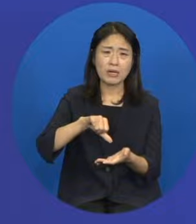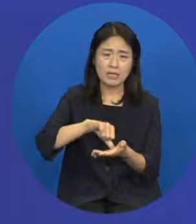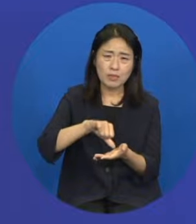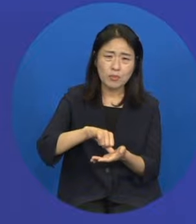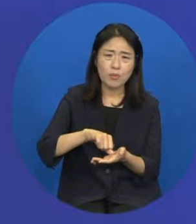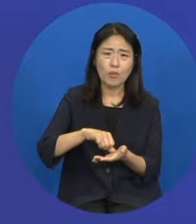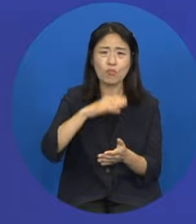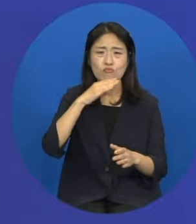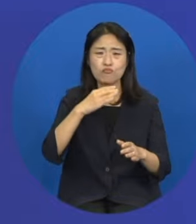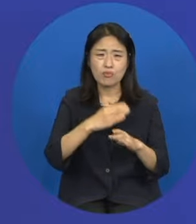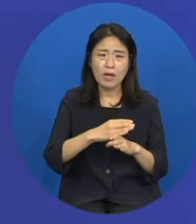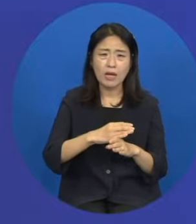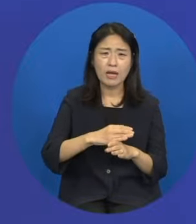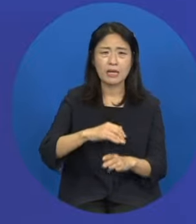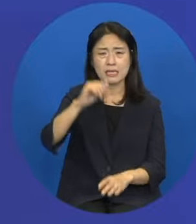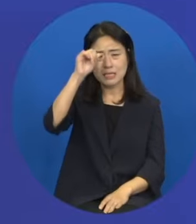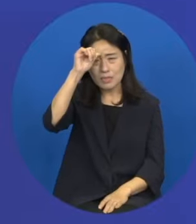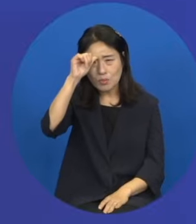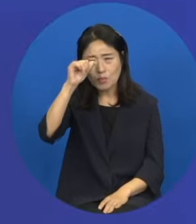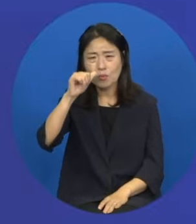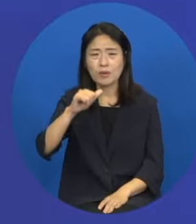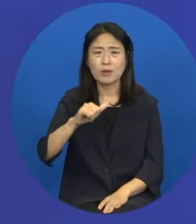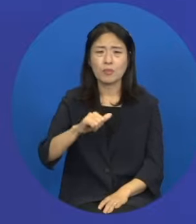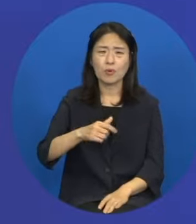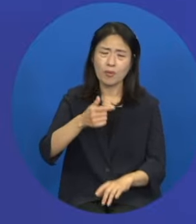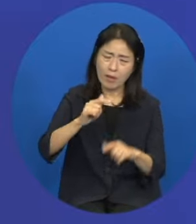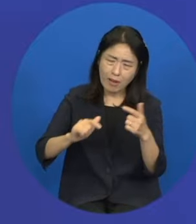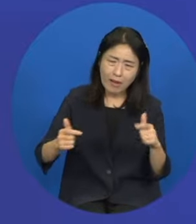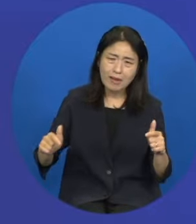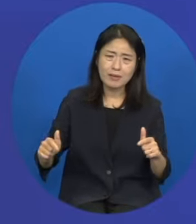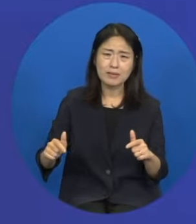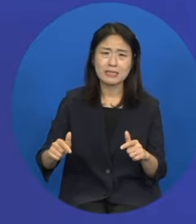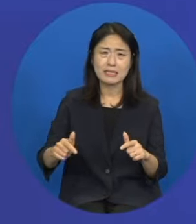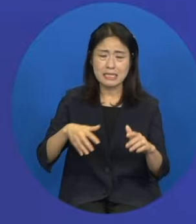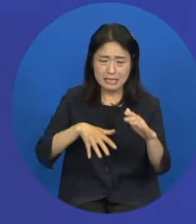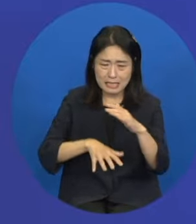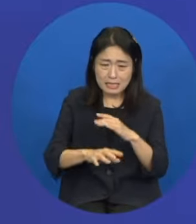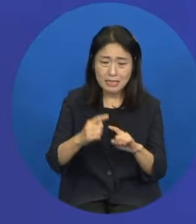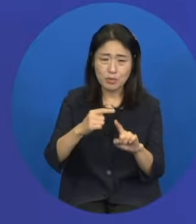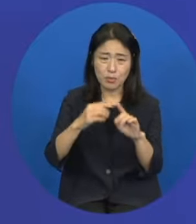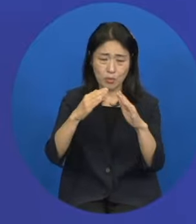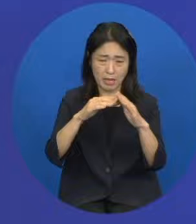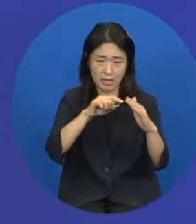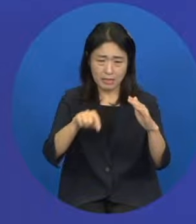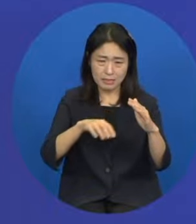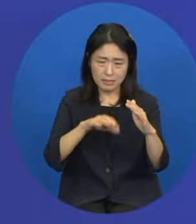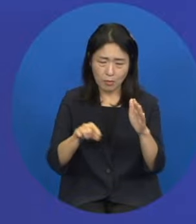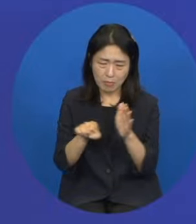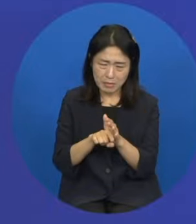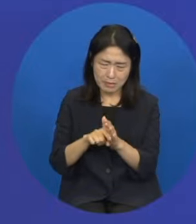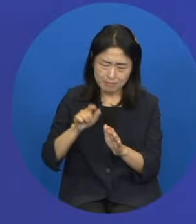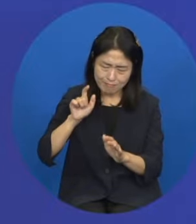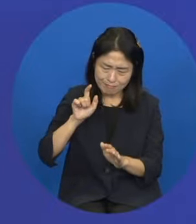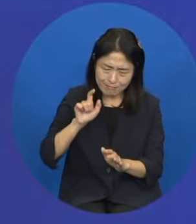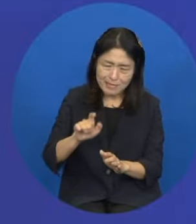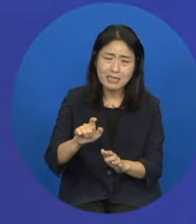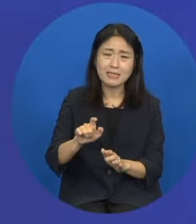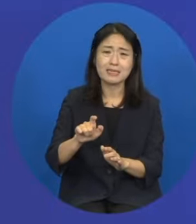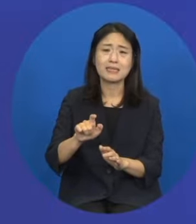북한 정말 지하교회의 믿음을 지키는 신실한 그리스도인들이 참